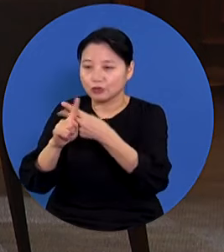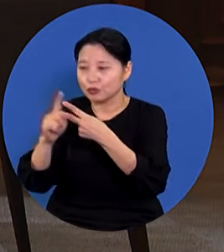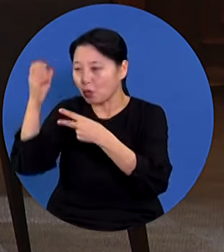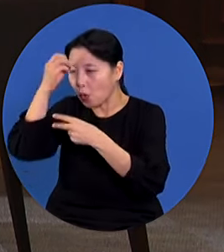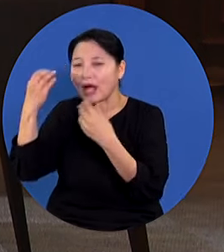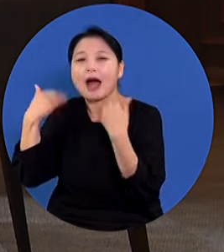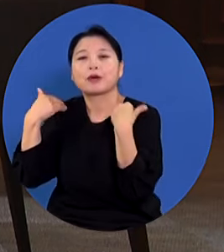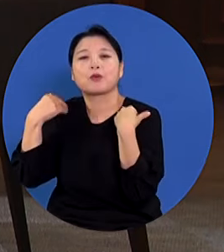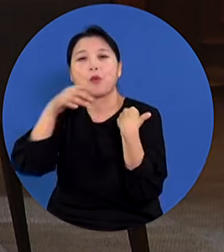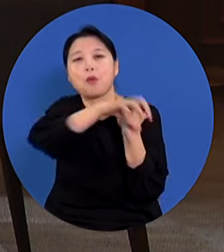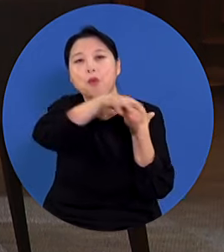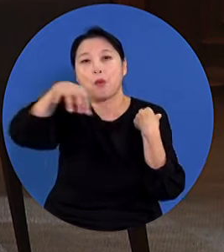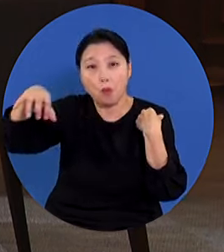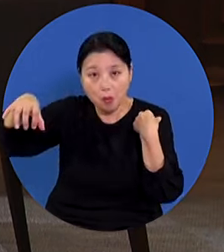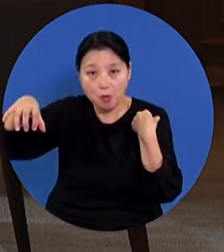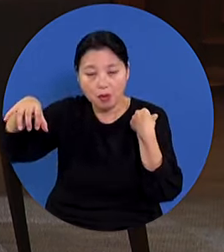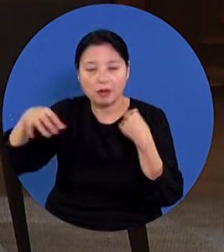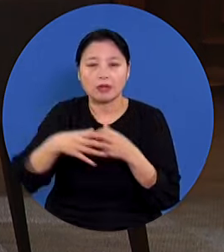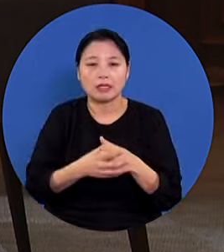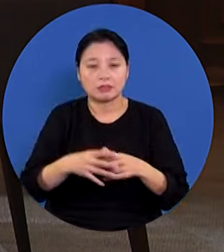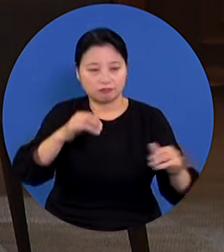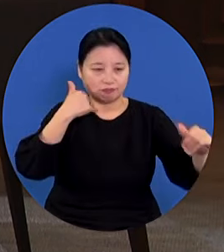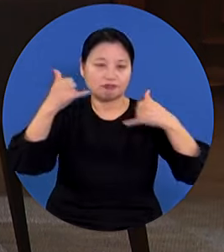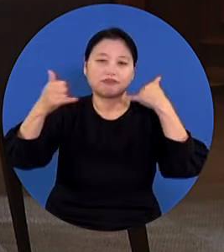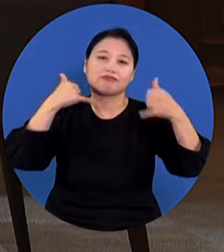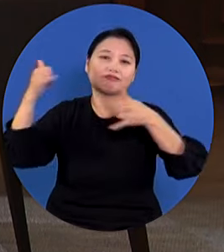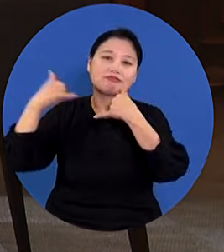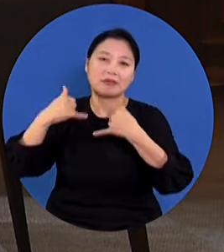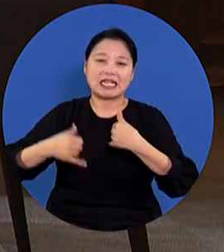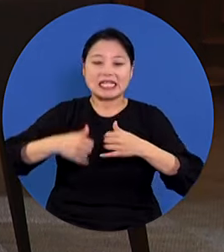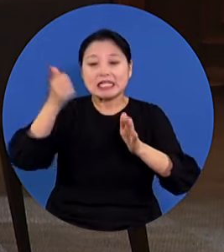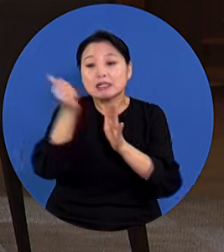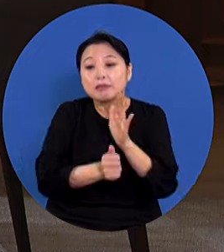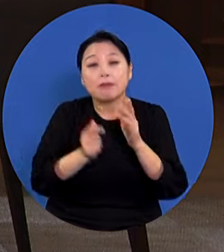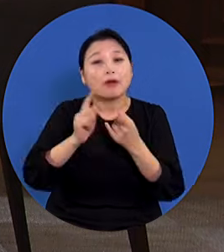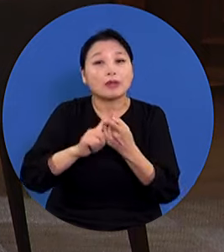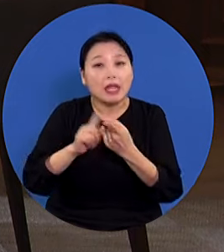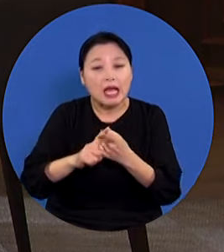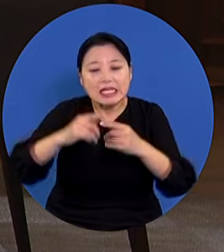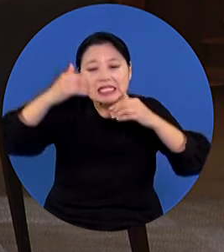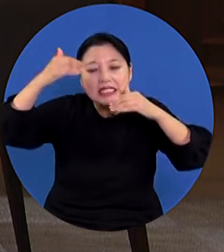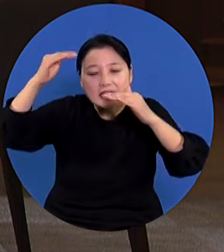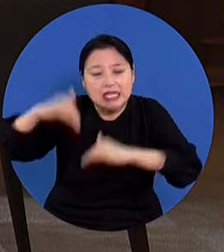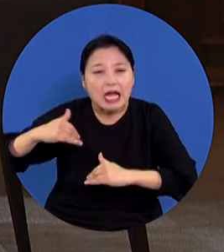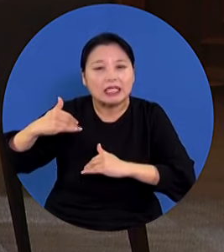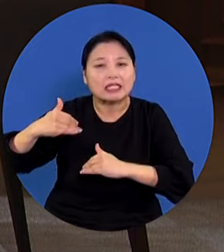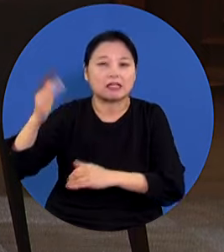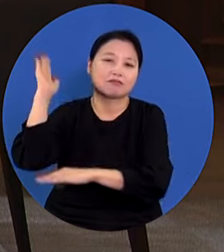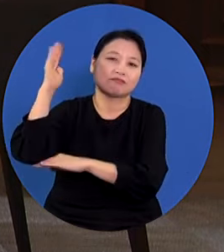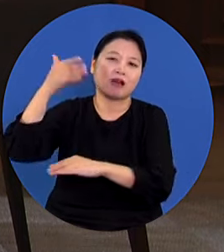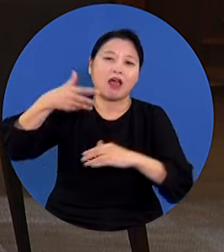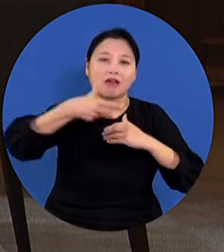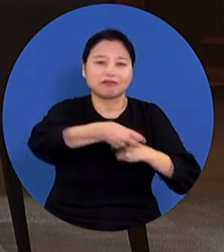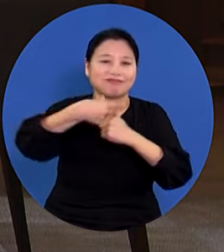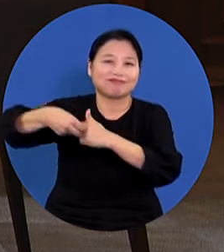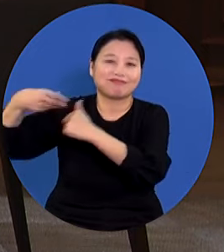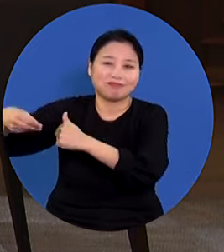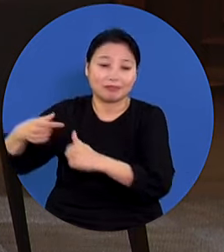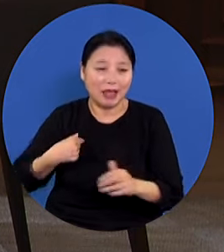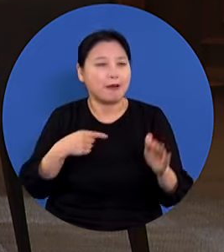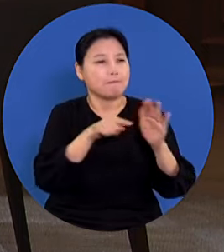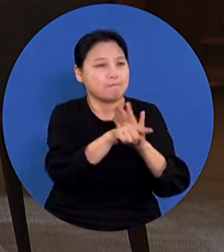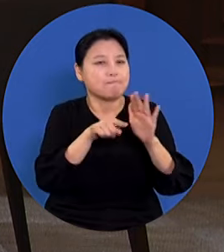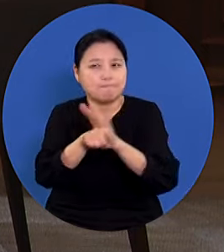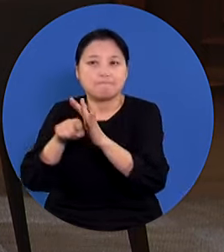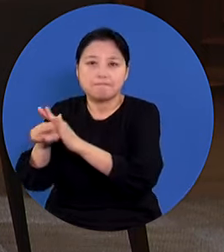중고등학교 이런 데서 많은 이제 연락이 와서 저한테 네. 실패에 대한 그런 얘기도 해주고 해달라는 그런 걸 요청해서 많이 돌아다녀